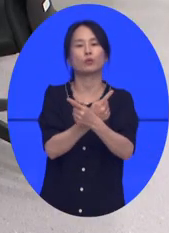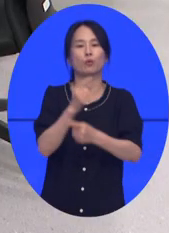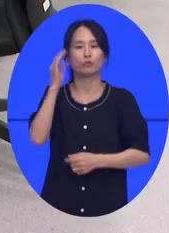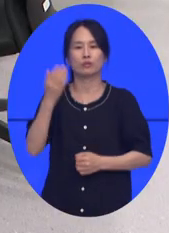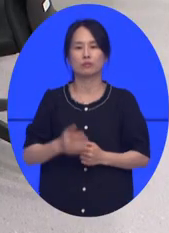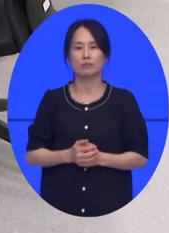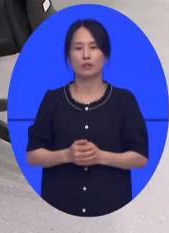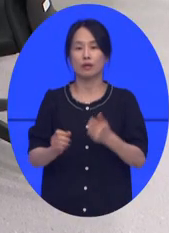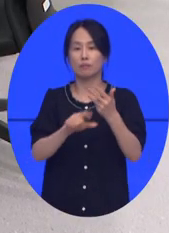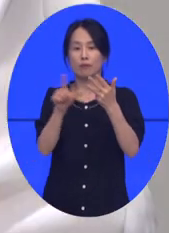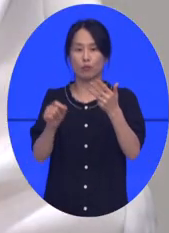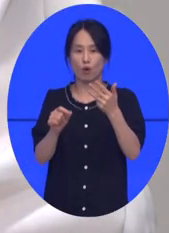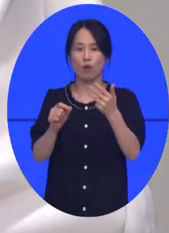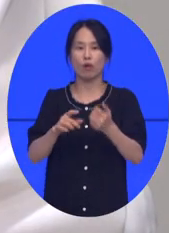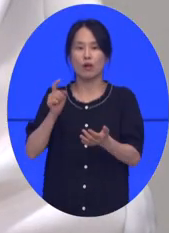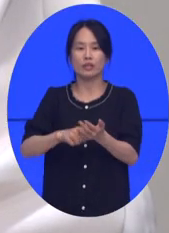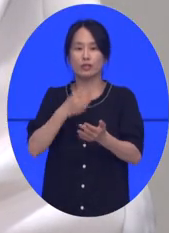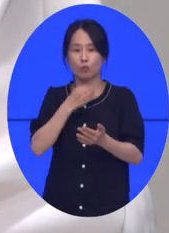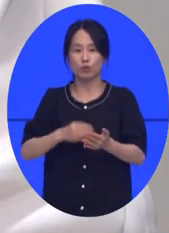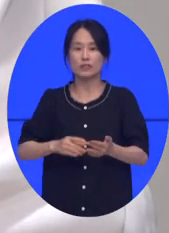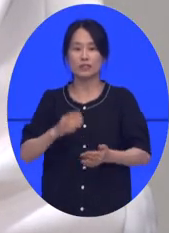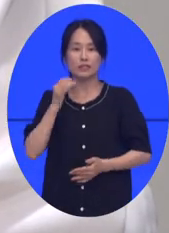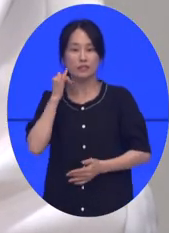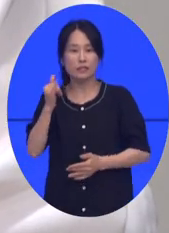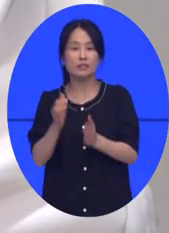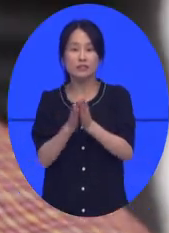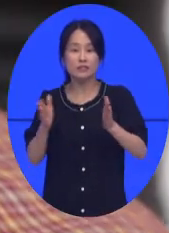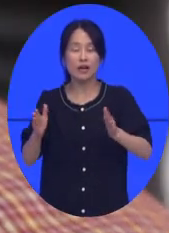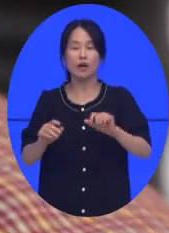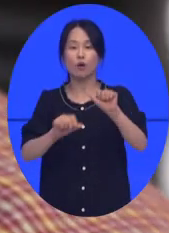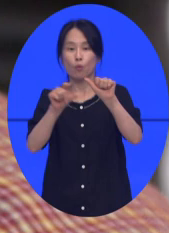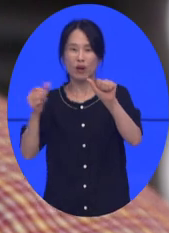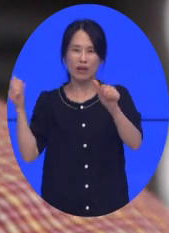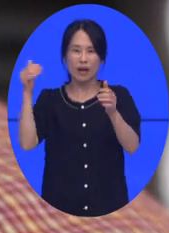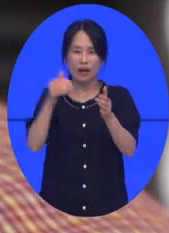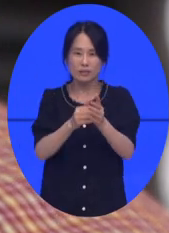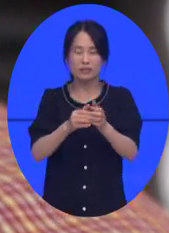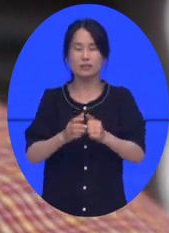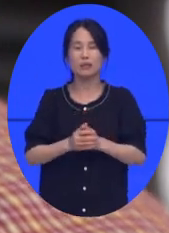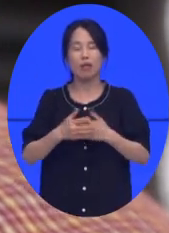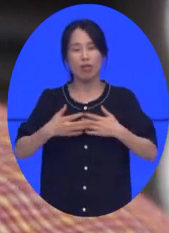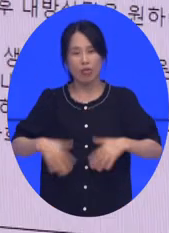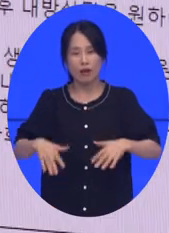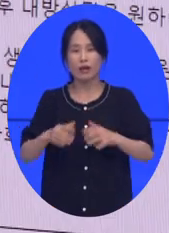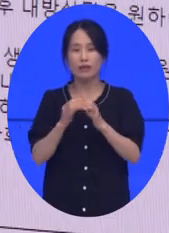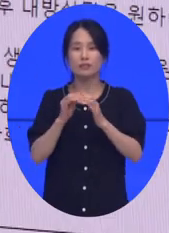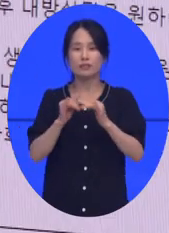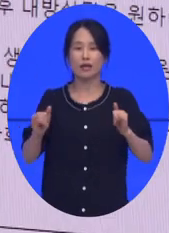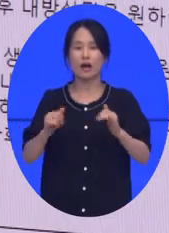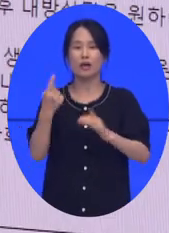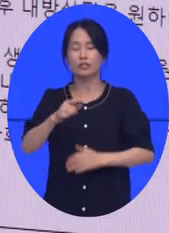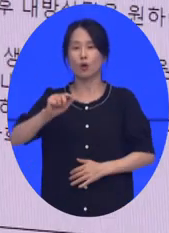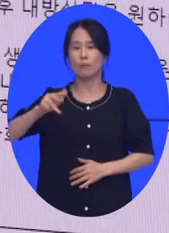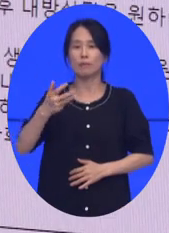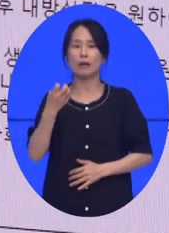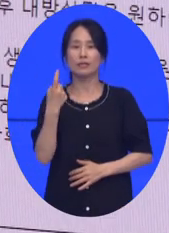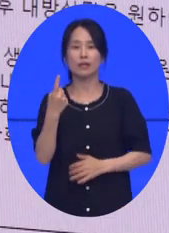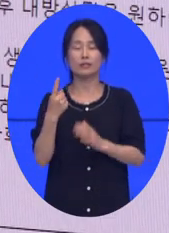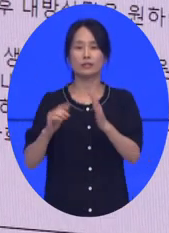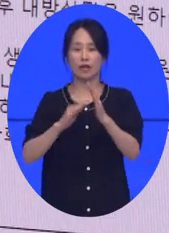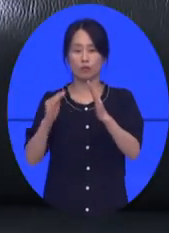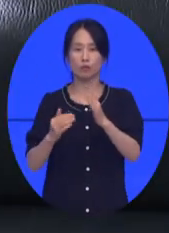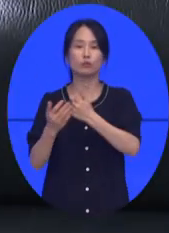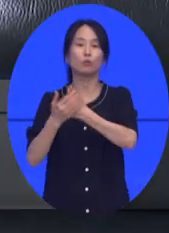지난해 8월 경기도 긴급복지 한라인이 꾸려진 후 지난 5월까지 복지 사각지대에 있던 1,841가구가 지원을